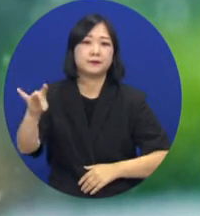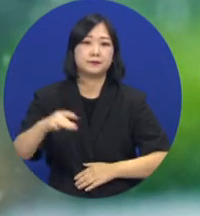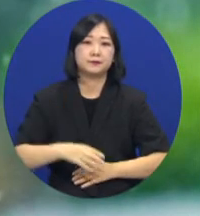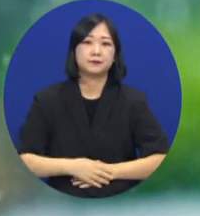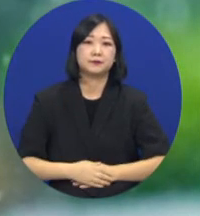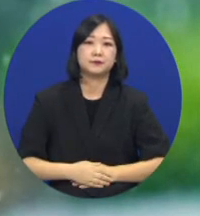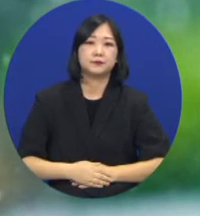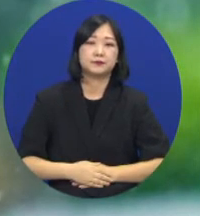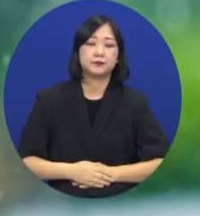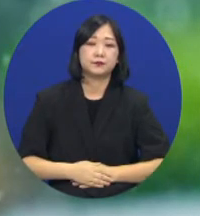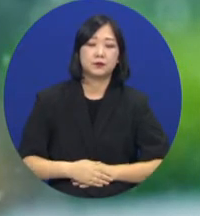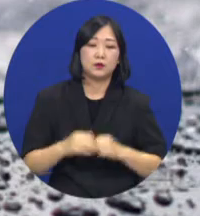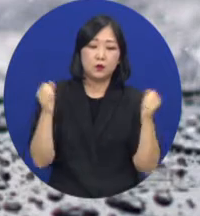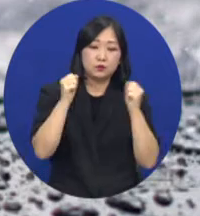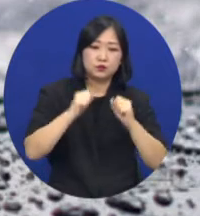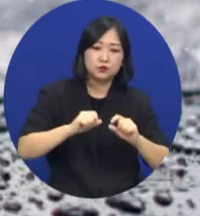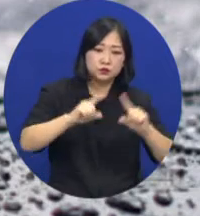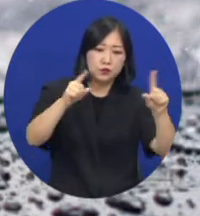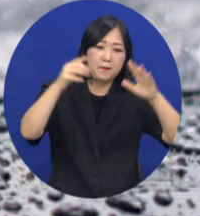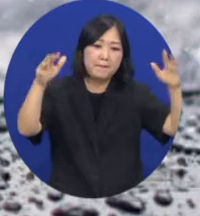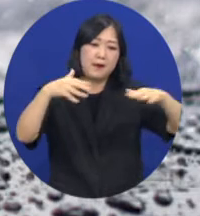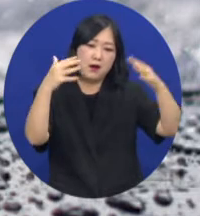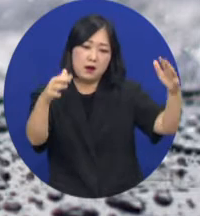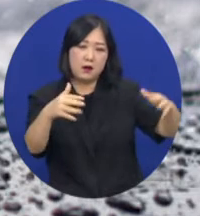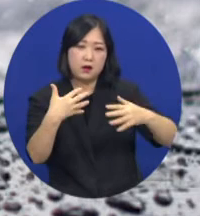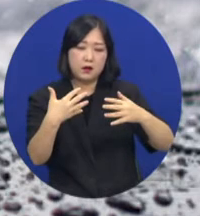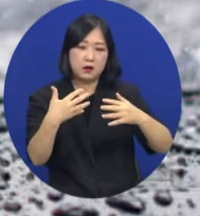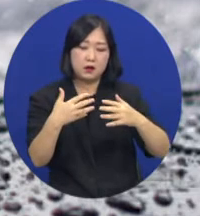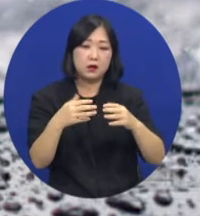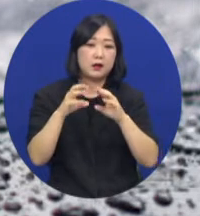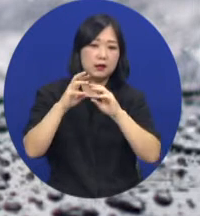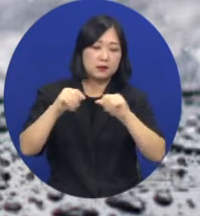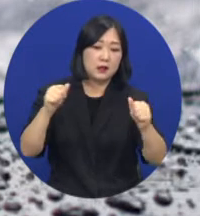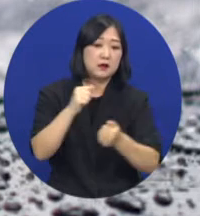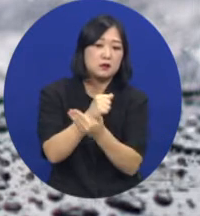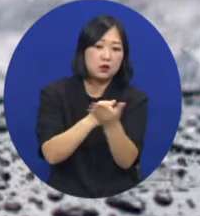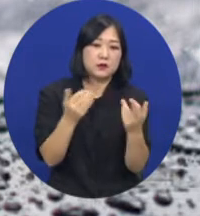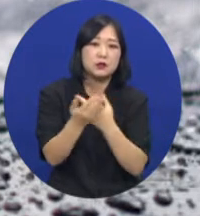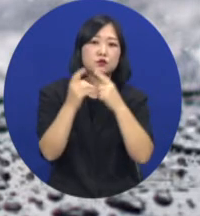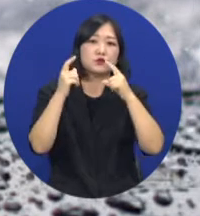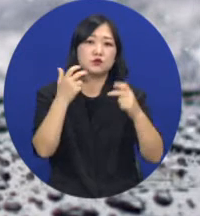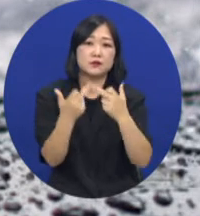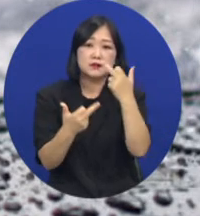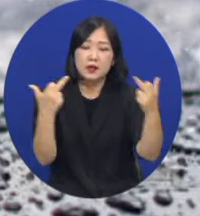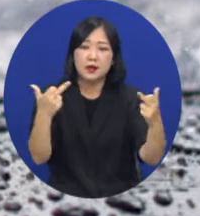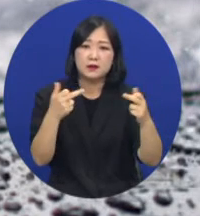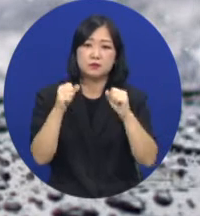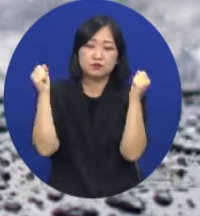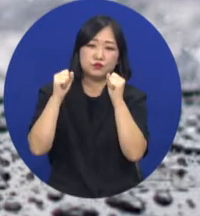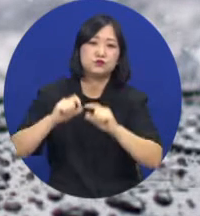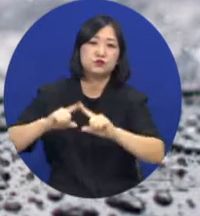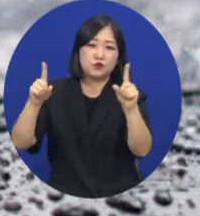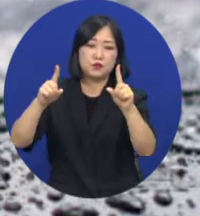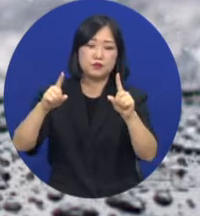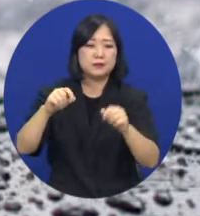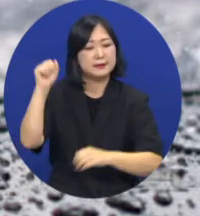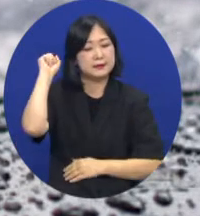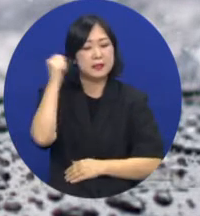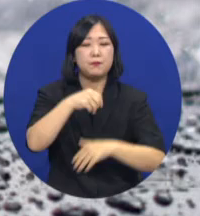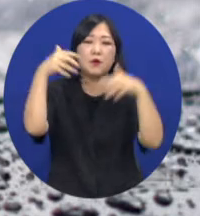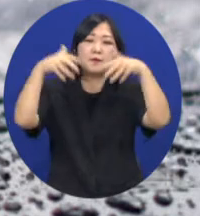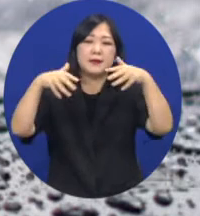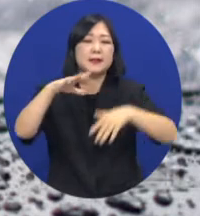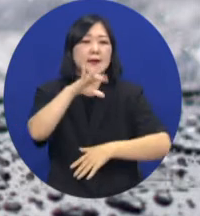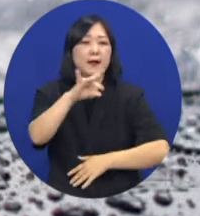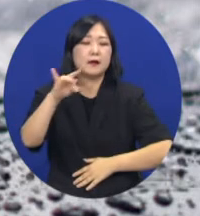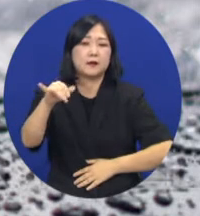있겠습니다. 북동쪽에서 바람이 유입되면서 지형적인 영향으로 제주 산지와 북동부 지역은 내일 새벽까지 비가 가끔